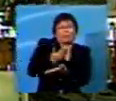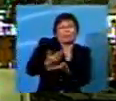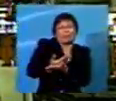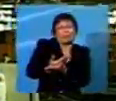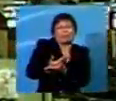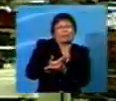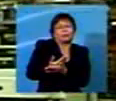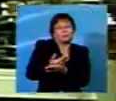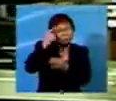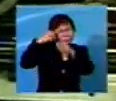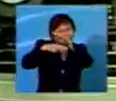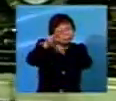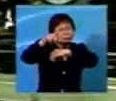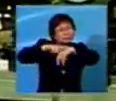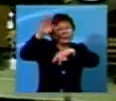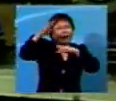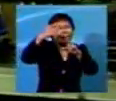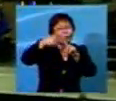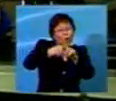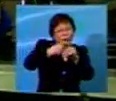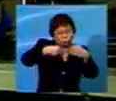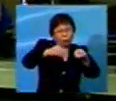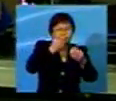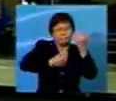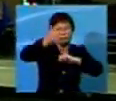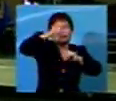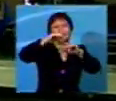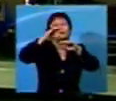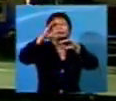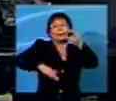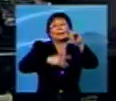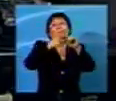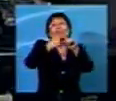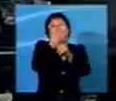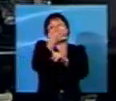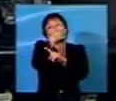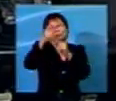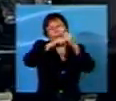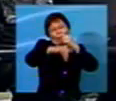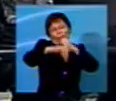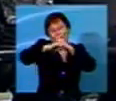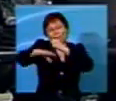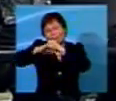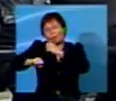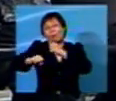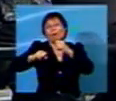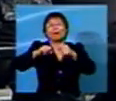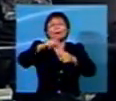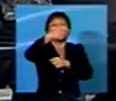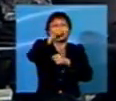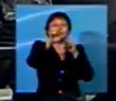mengenai unjuran masa depan jumlah jualan bulan ini dijangka lebih baik daripada April disebabkan kempen promosi perahari